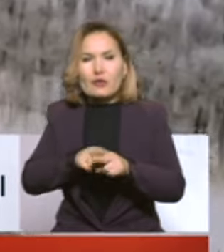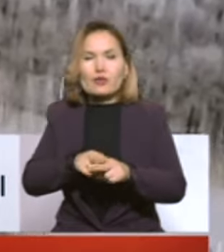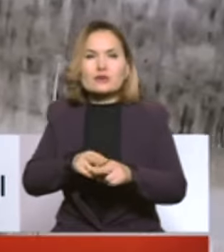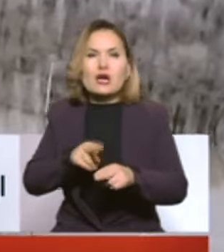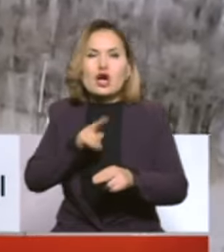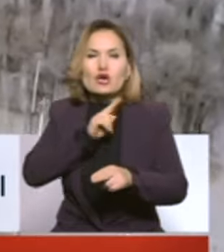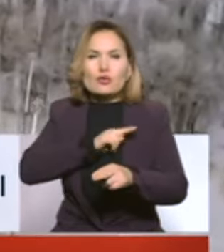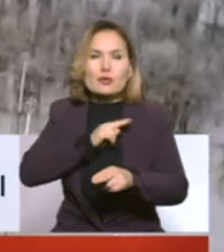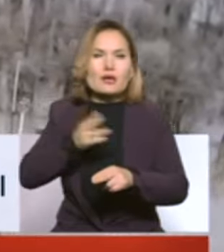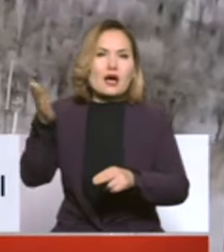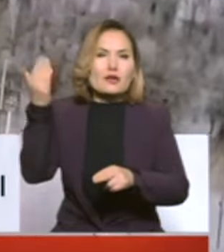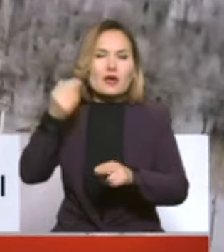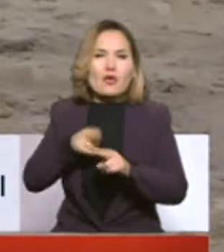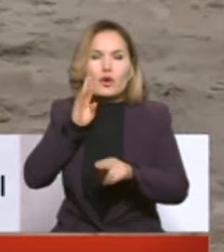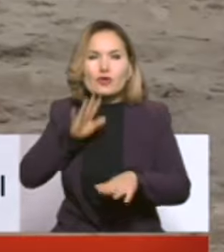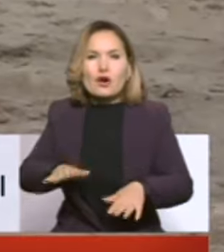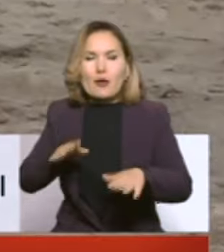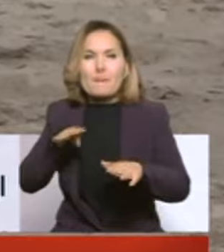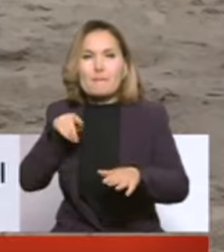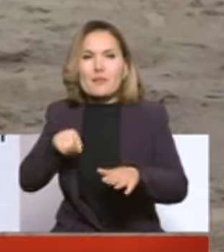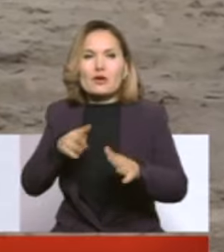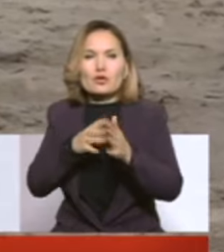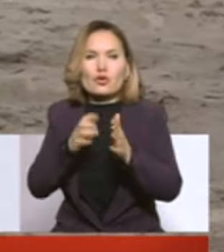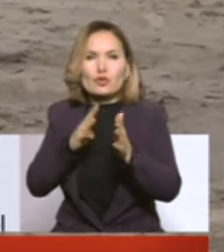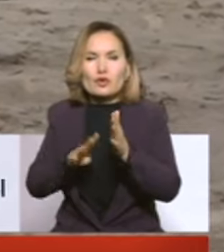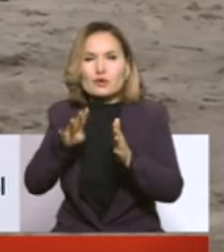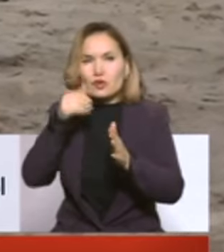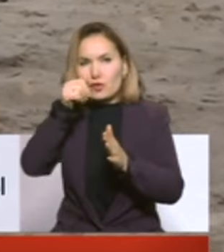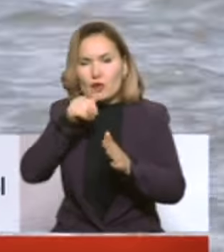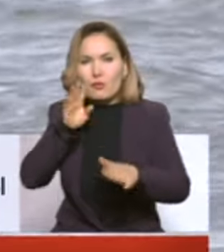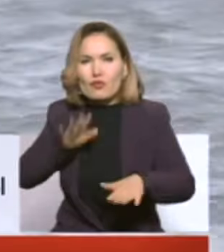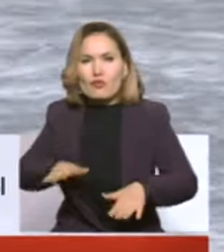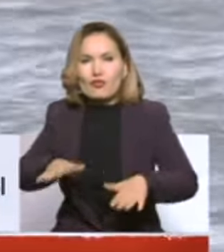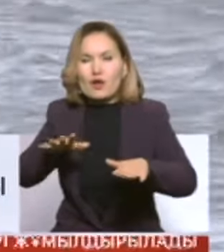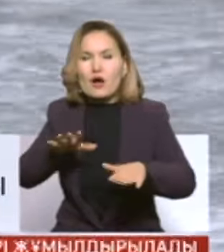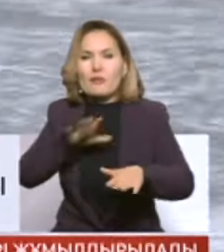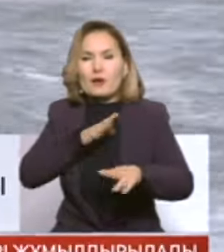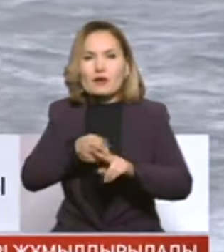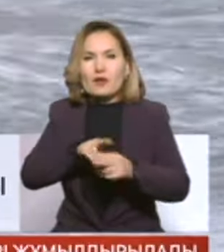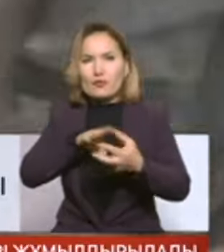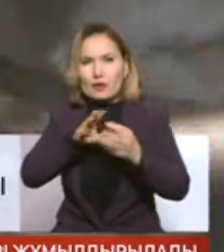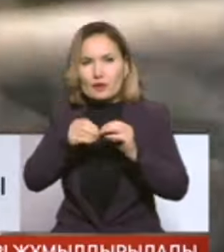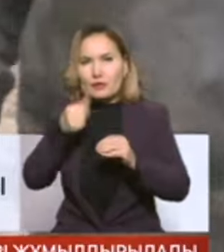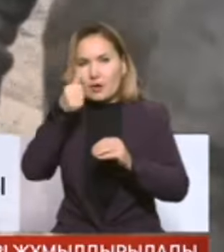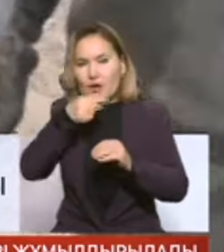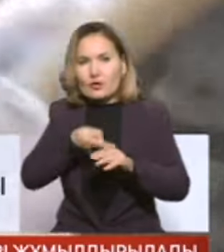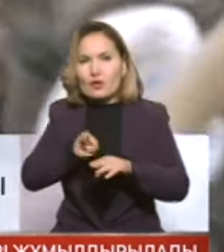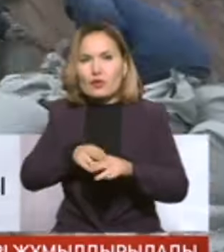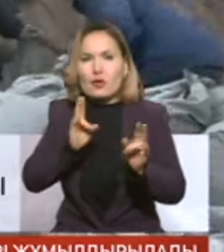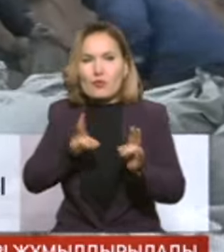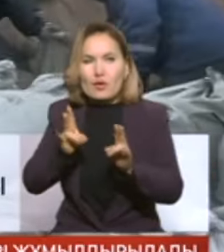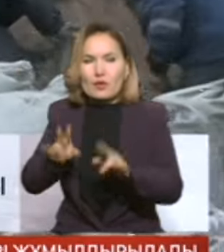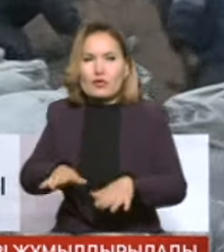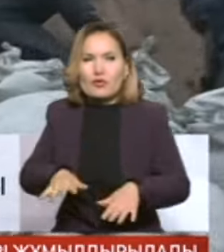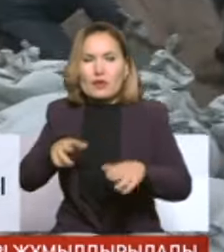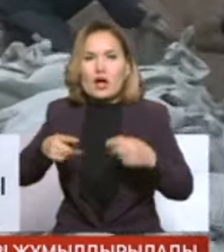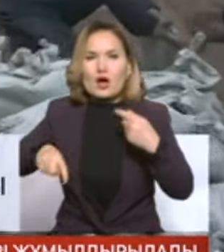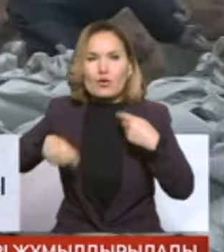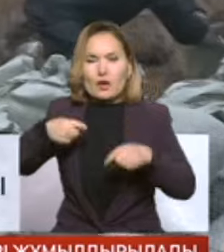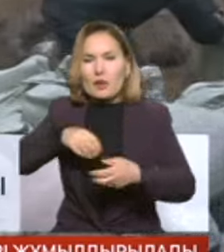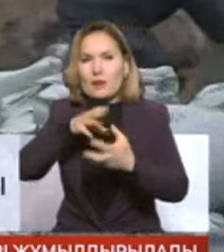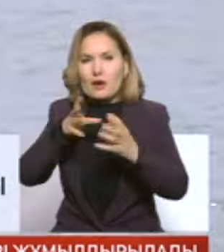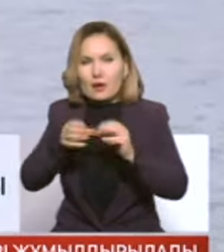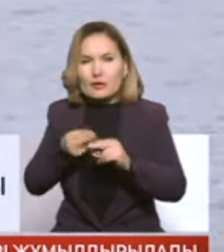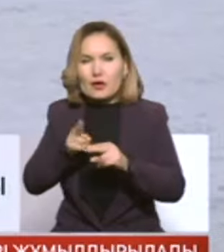Тек 1994 жылы ұқсас жағдай тіркелгенмен, биыл одан әлдеқайда асып түсті. Келтірілген залал көлемі де тым көп. Енді